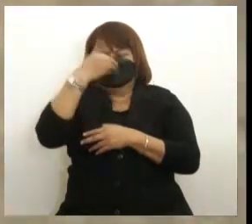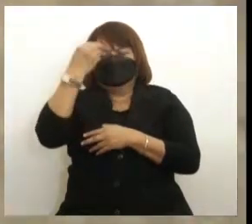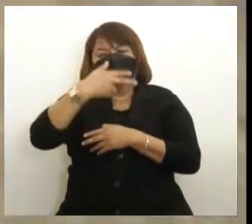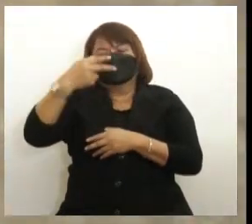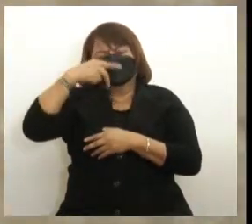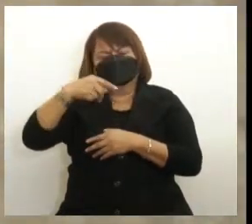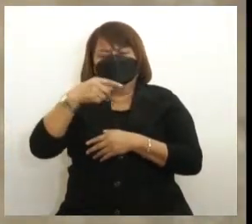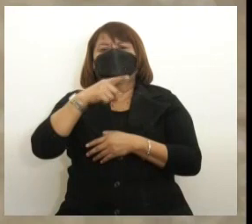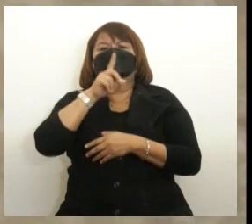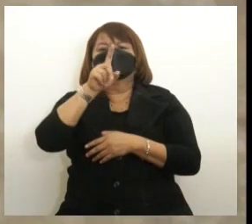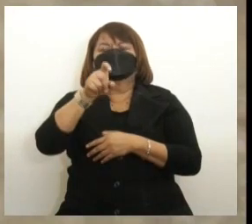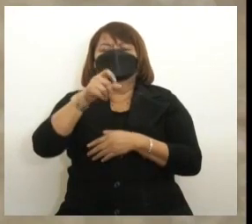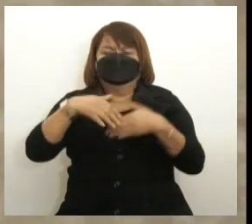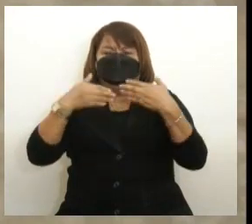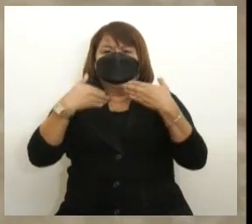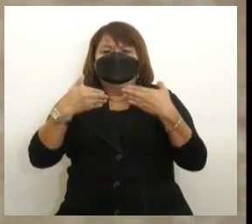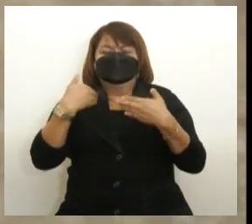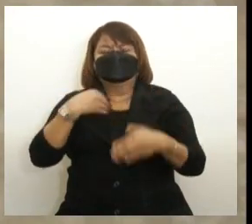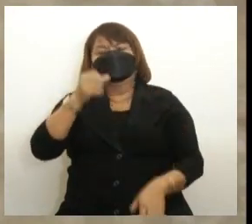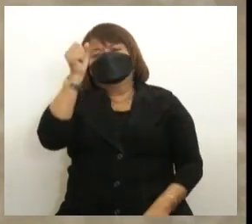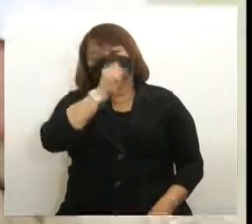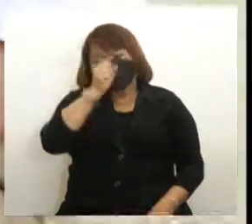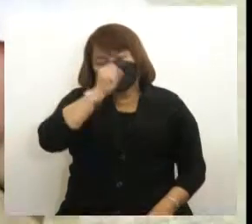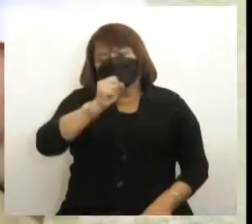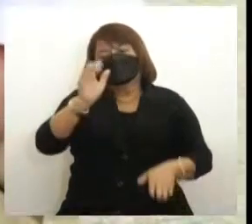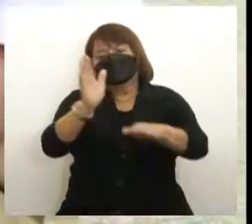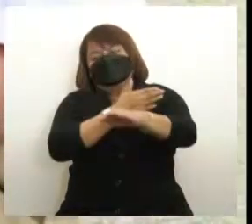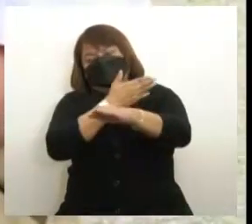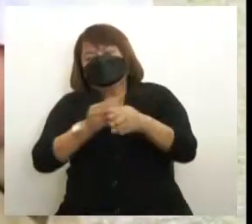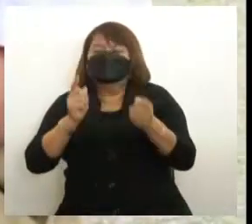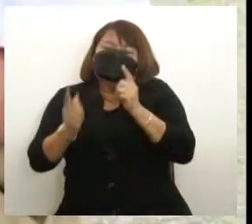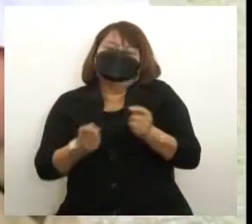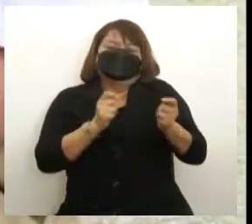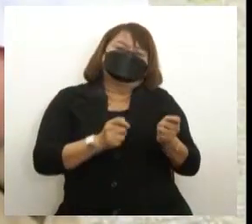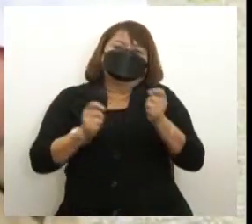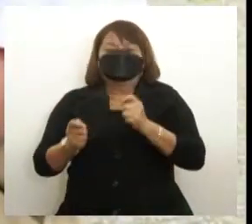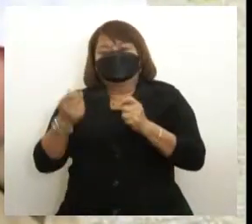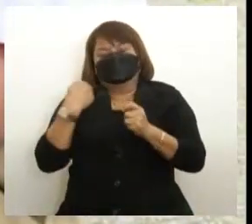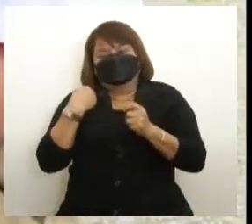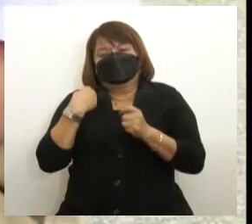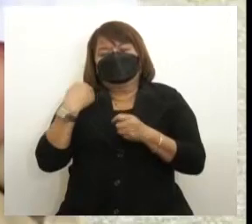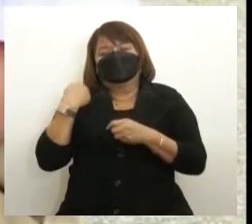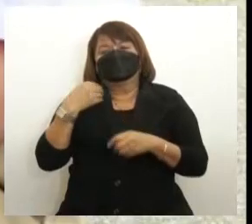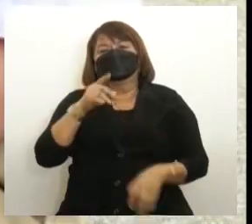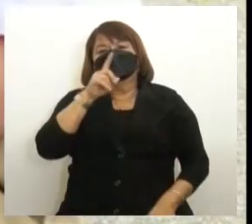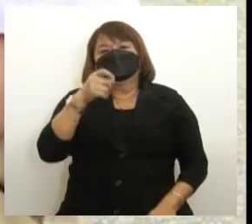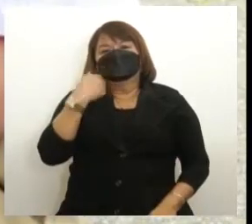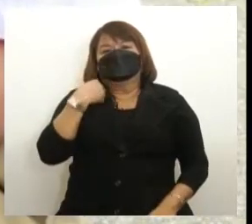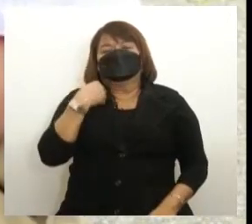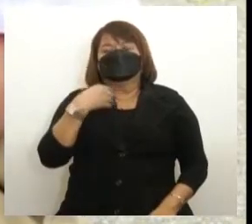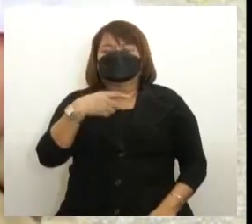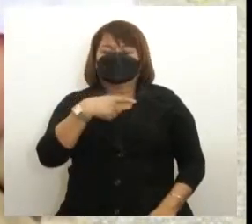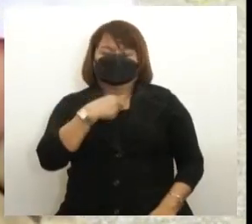พราะอะไรคะ ได้ร้องเพลงได้เต้นค่ะ ร้องเพลงเพลงอะไรอะคะชอบเพลงไหน สระ